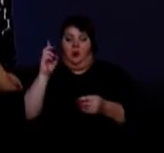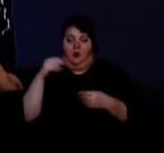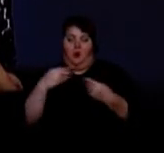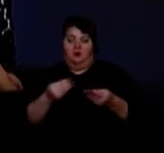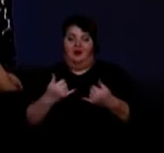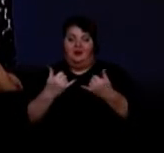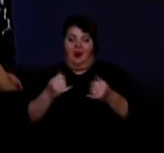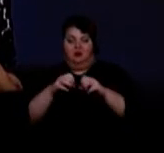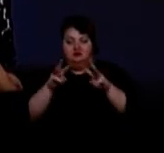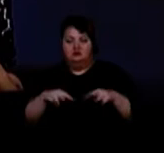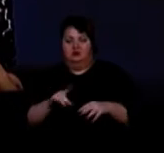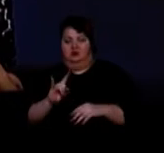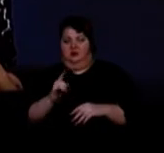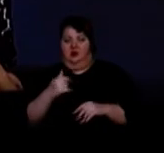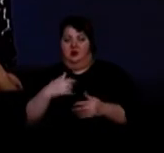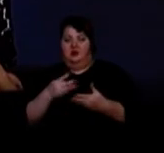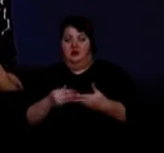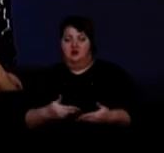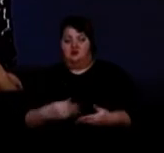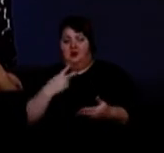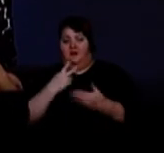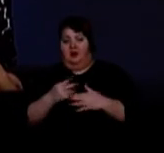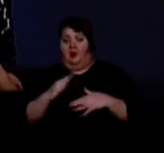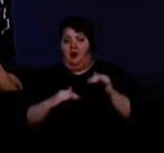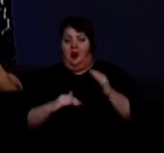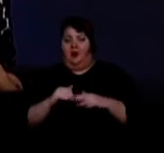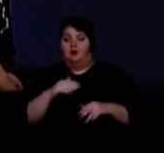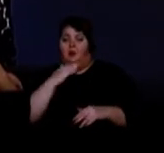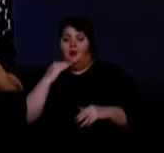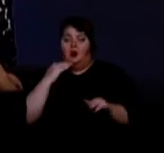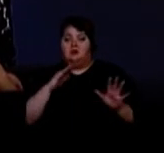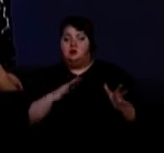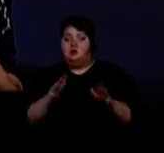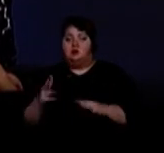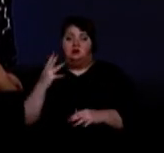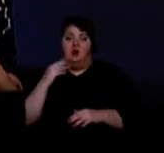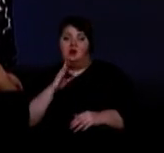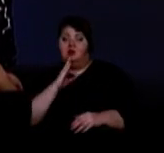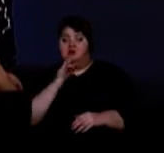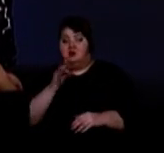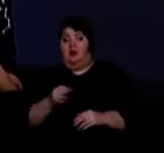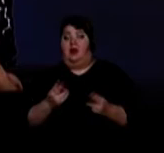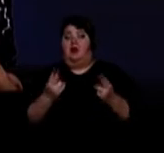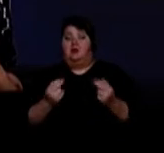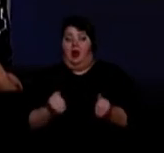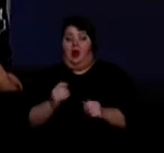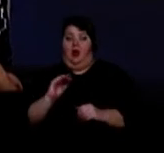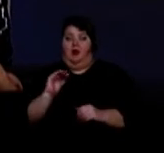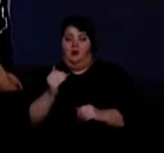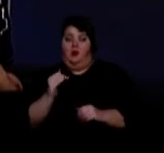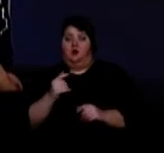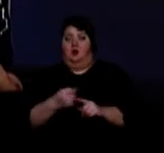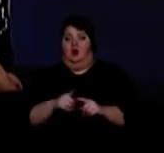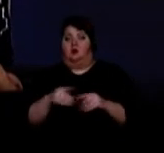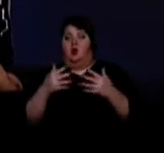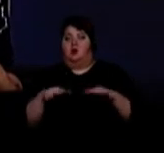И мы в своей жизни, в своей практике мы видели массу случаев, когда женщина, которая сказала «да» ребенку, который уже у